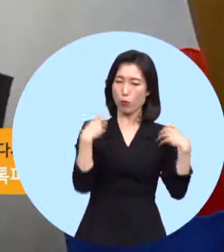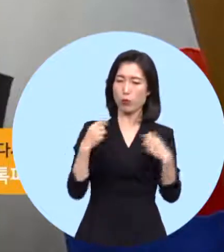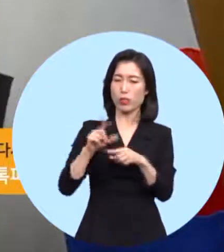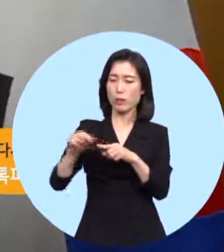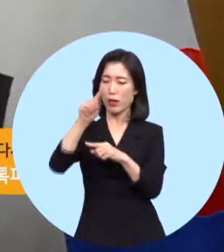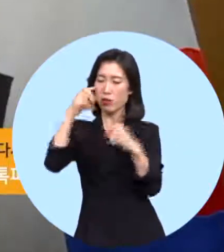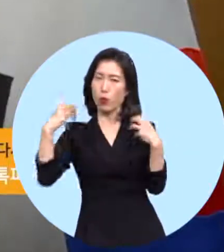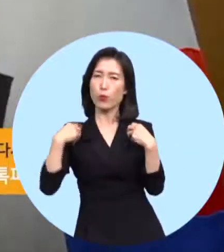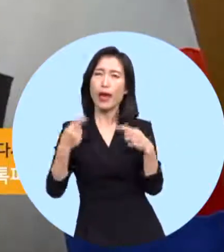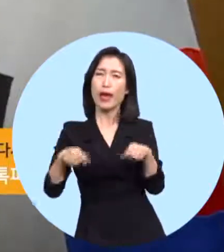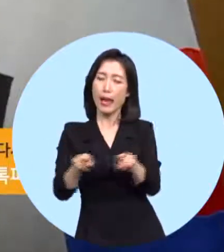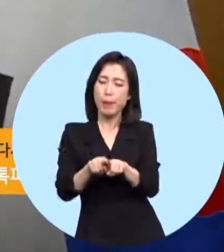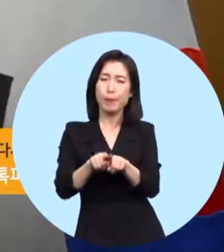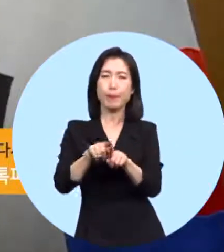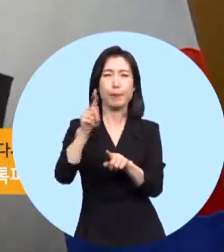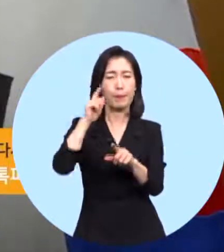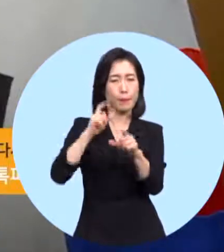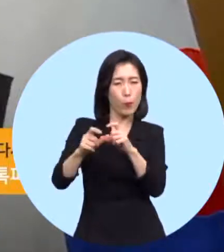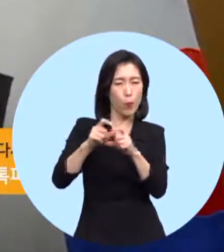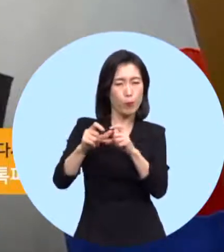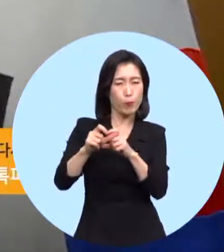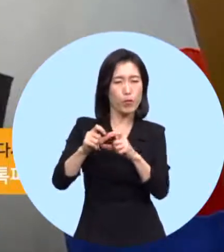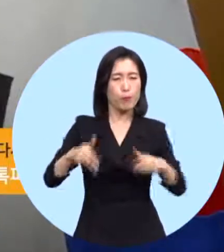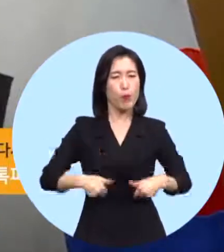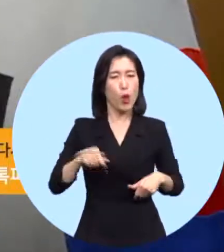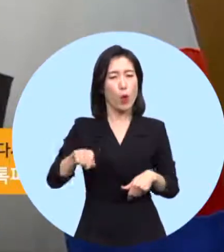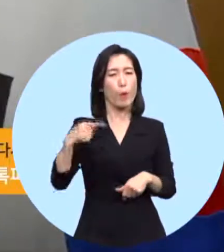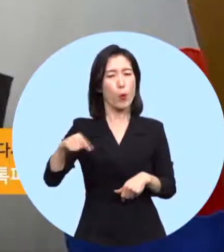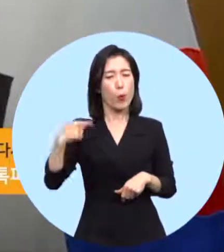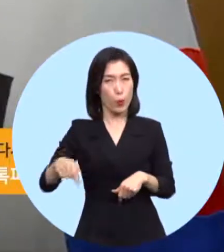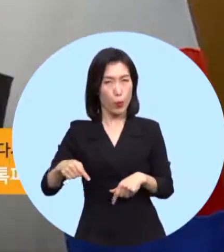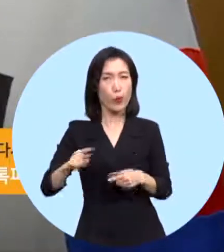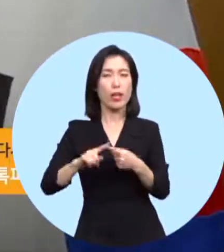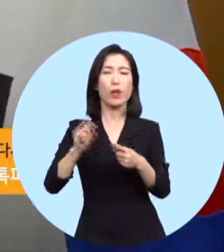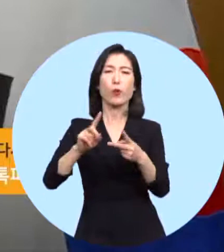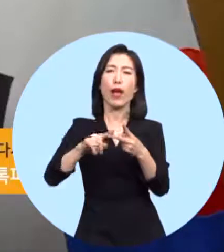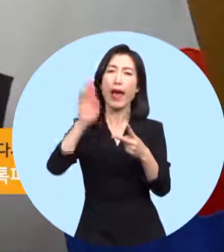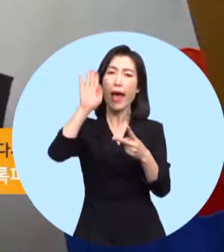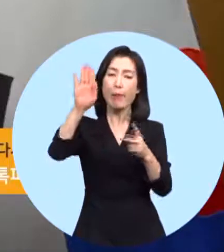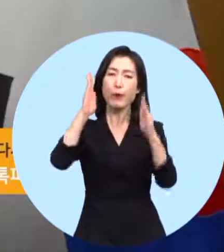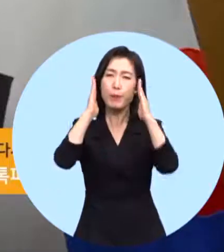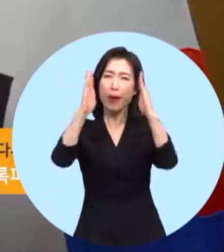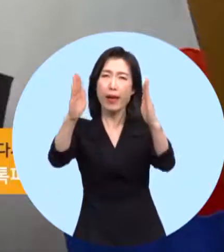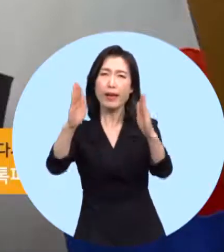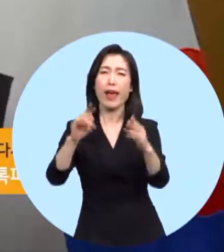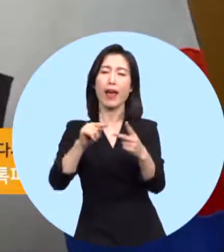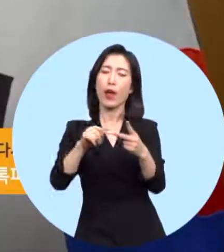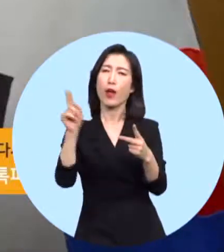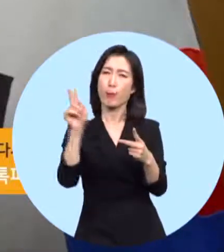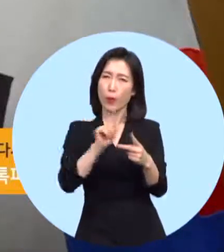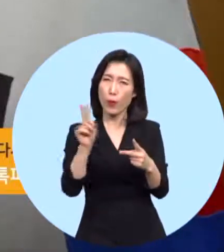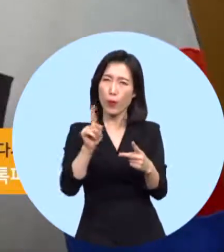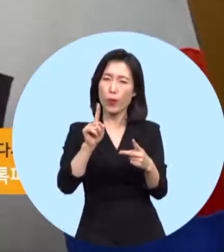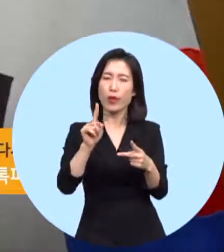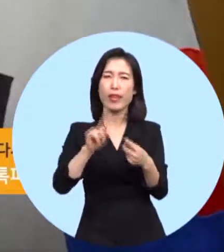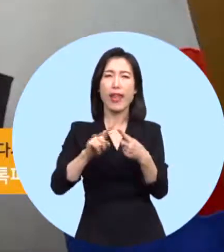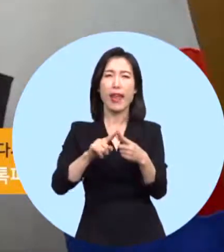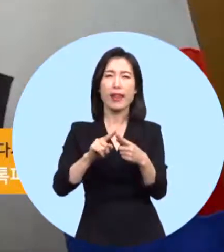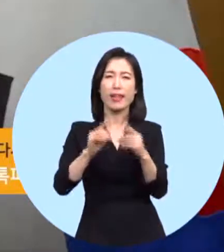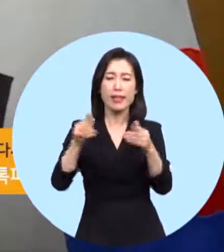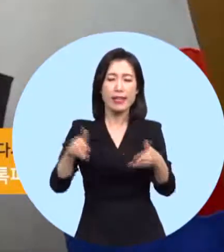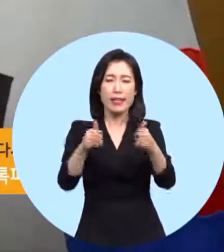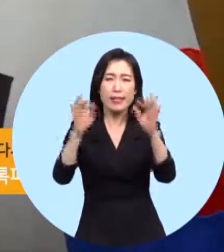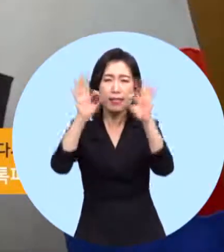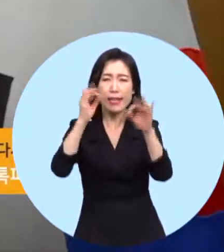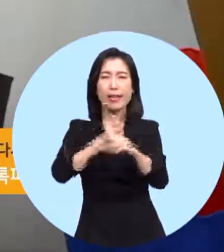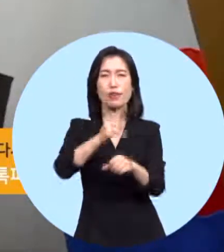지자체가 함께 고민해야 할 지점이 무엇인지, 또 지향해야 할 미래가 어떤 것인지를 찾아가는 의미